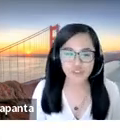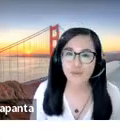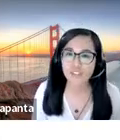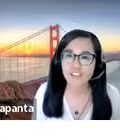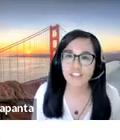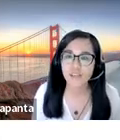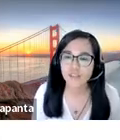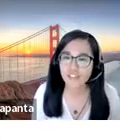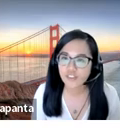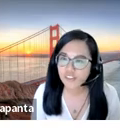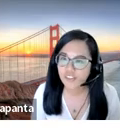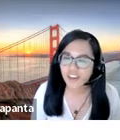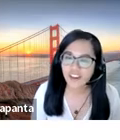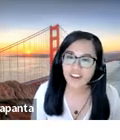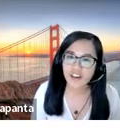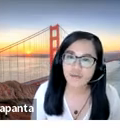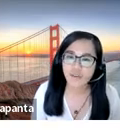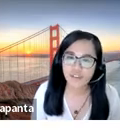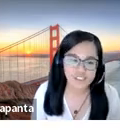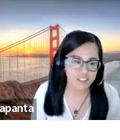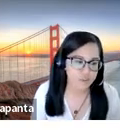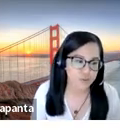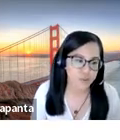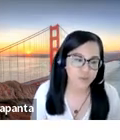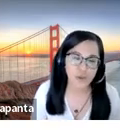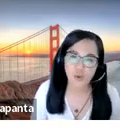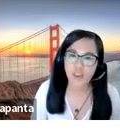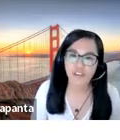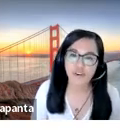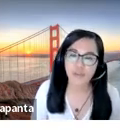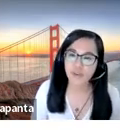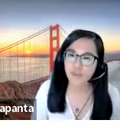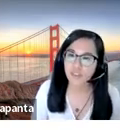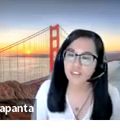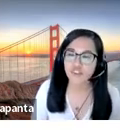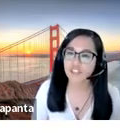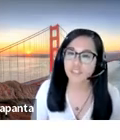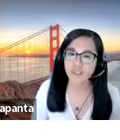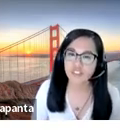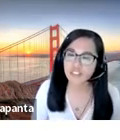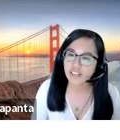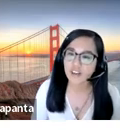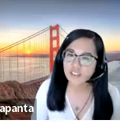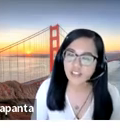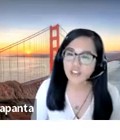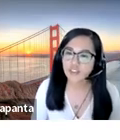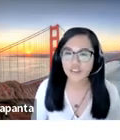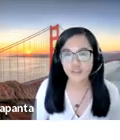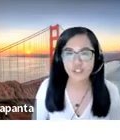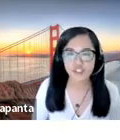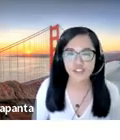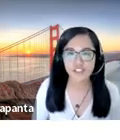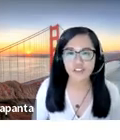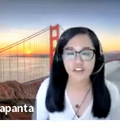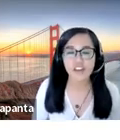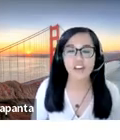introduce the presenters for this afternoon. We have Herman Kothi, the training specialist at Alta California